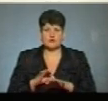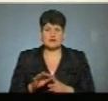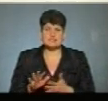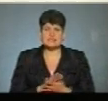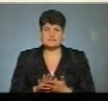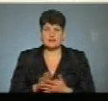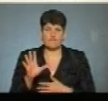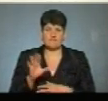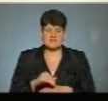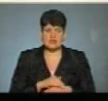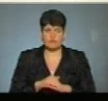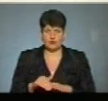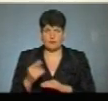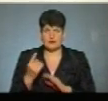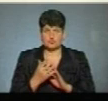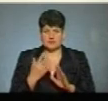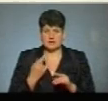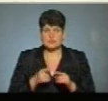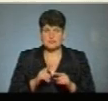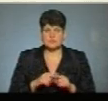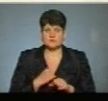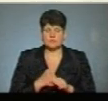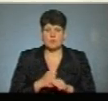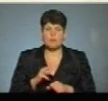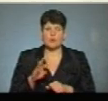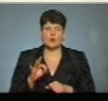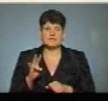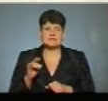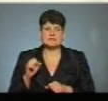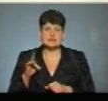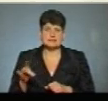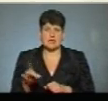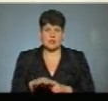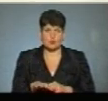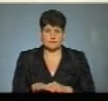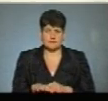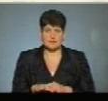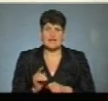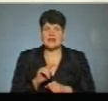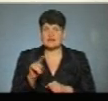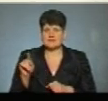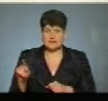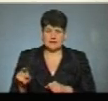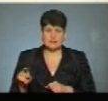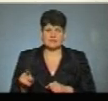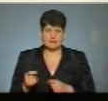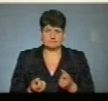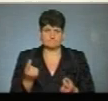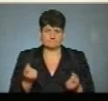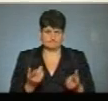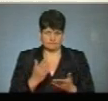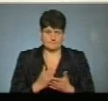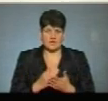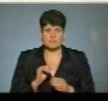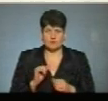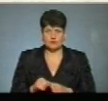санепідемстанцією, для того, щоб провести дезінфекцію всіх вулиць. В першу чергу це проведено в Монастирському районі і в тих, де зараз